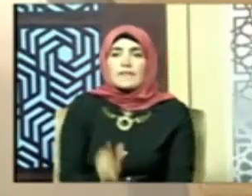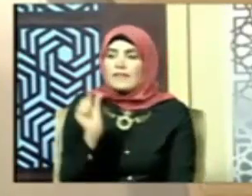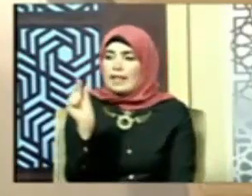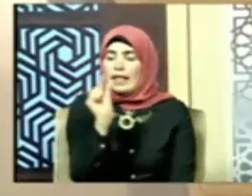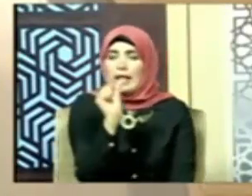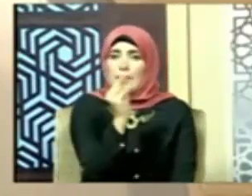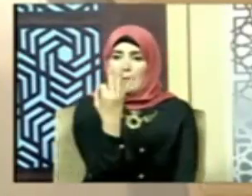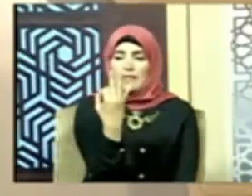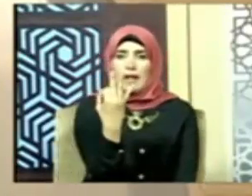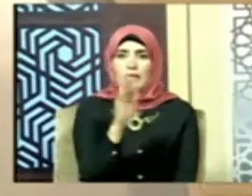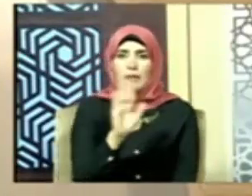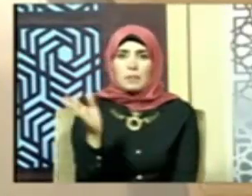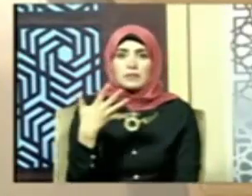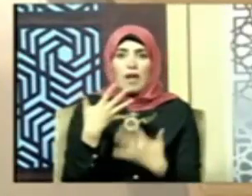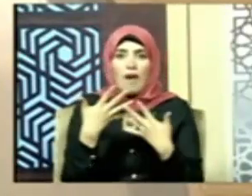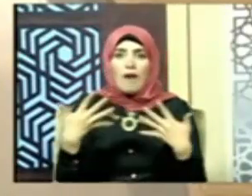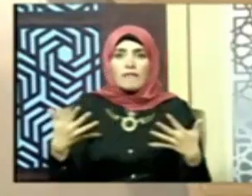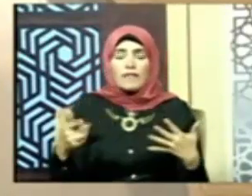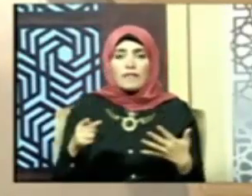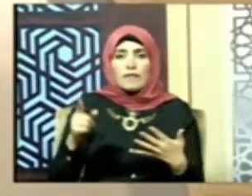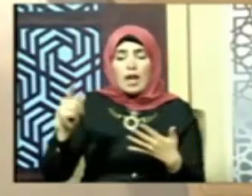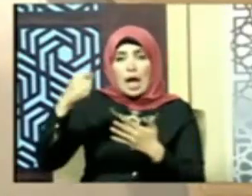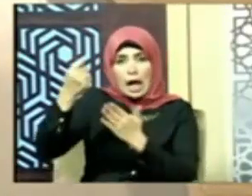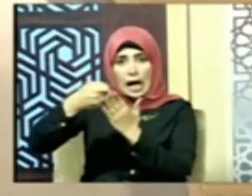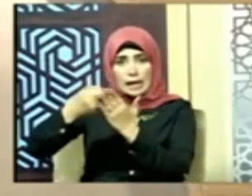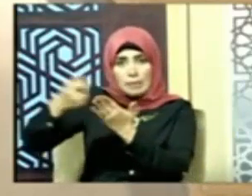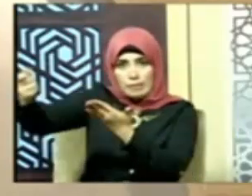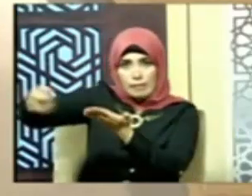فكتب إليه سيدنا عمرو بن العاص: